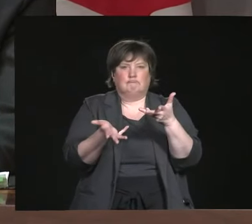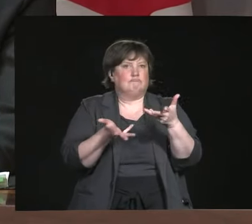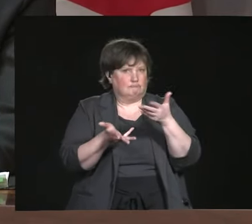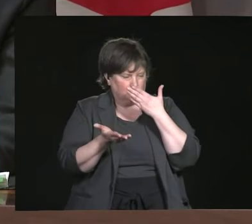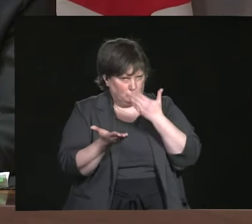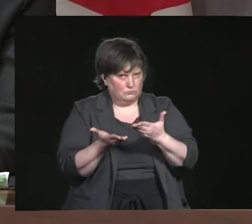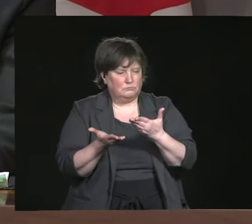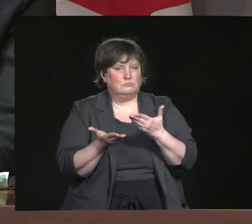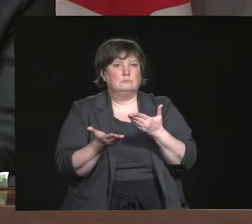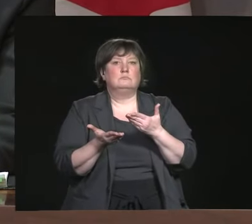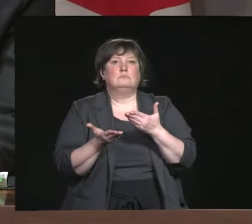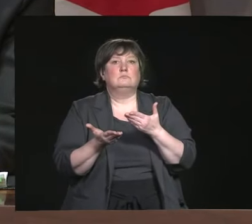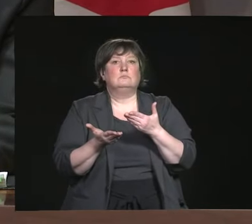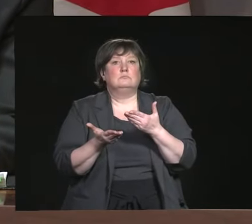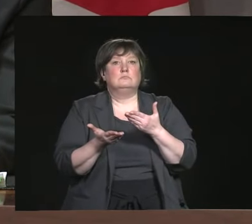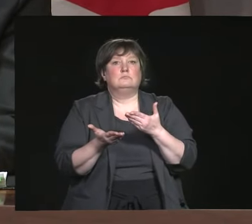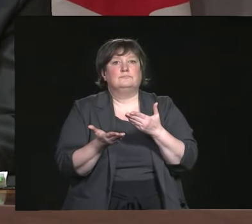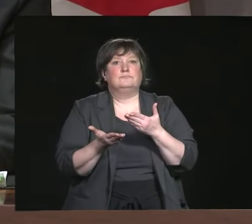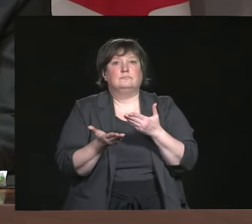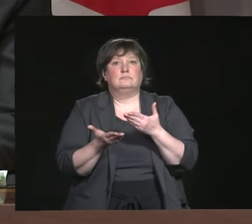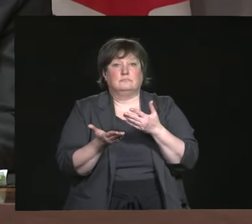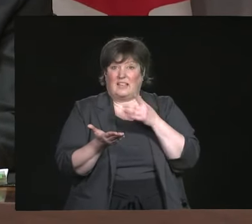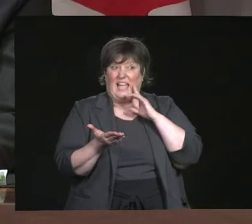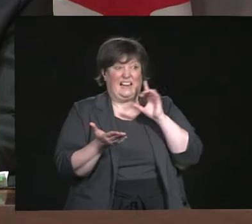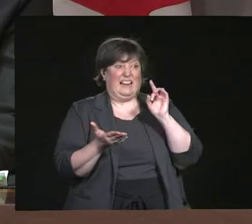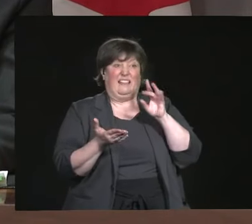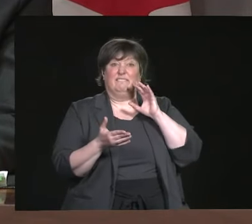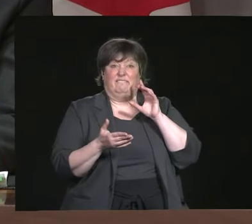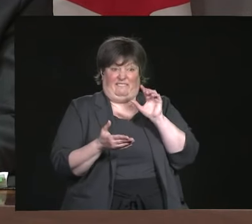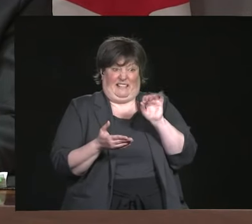effectivement se réaliser soient les meilleurs possibles.